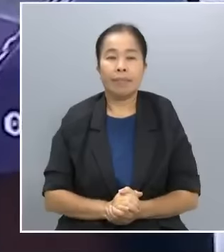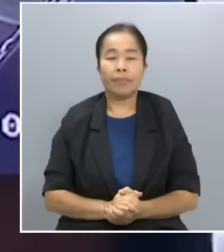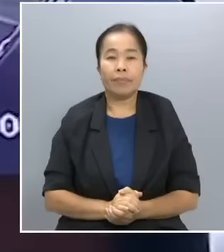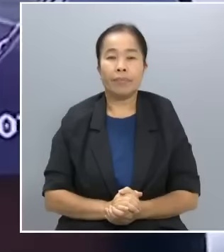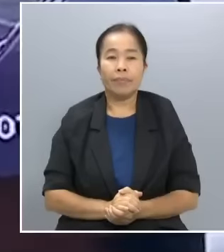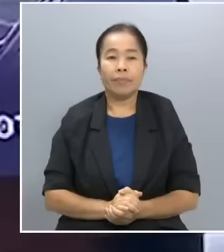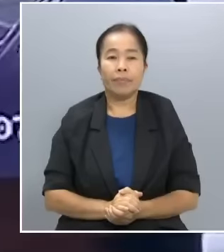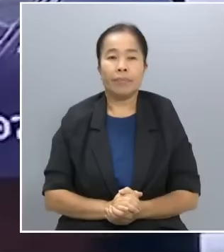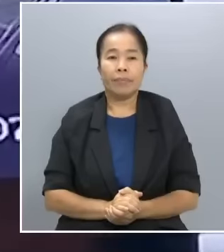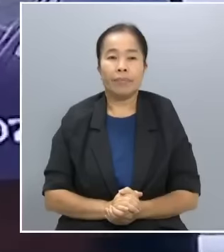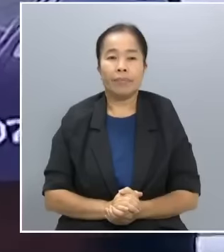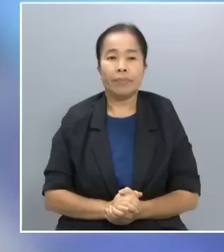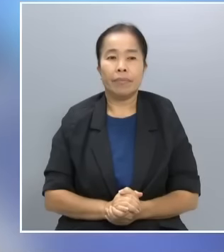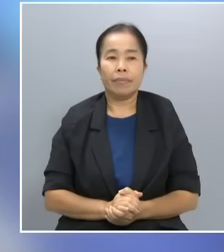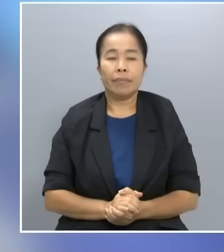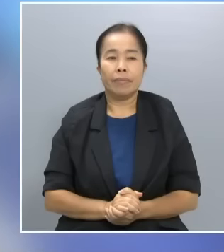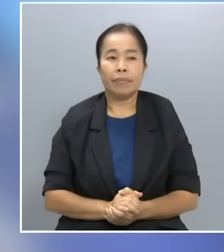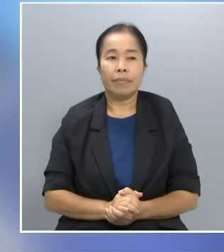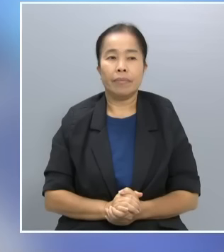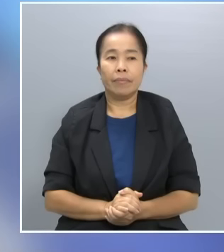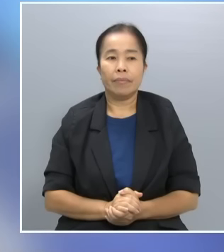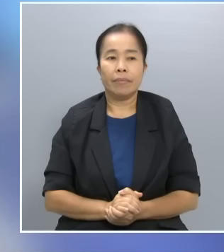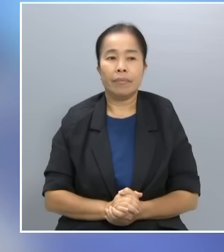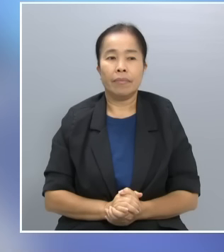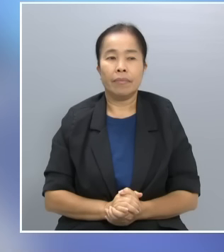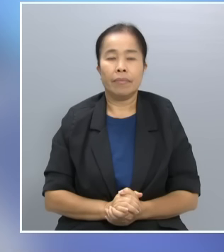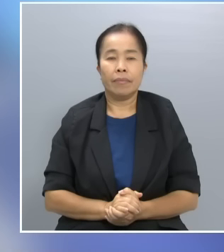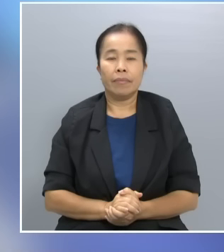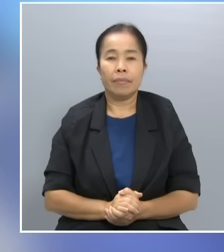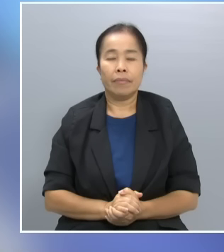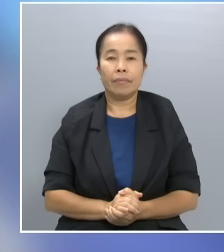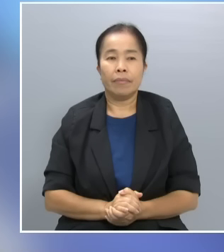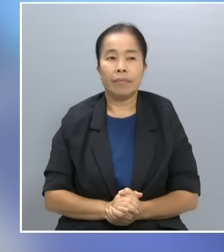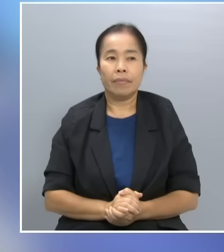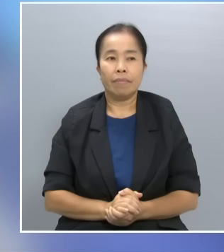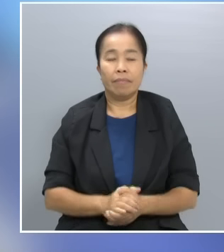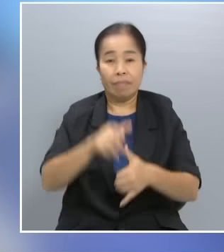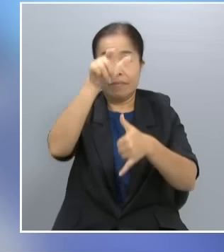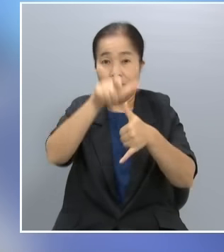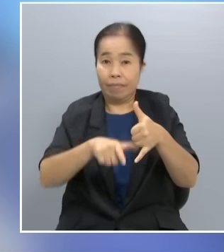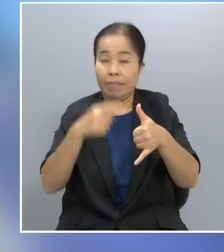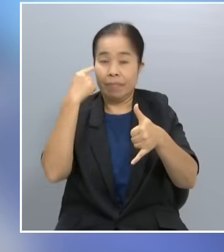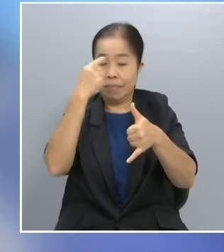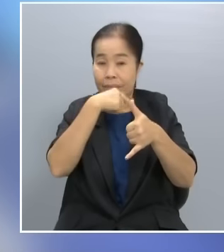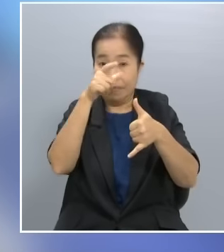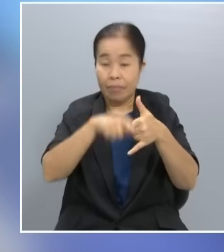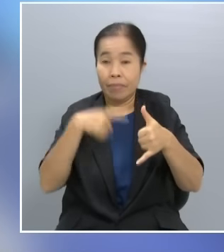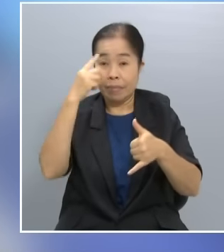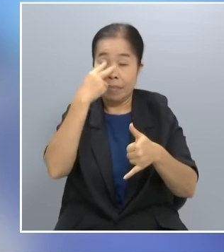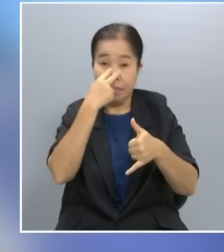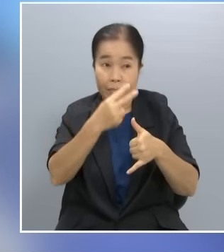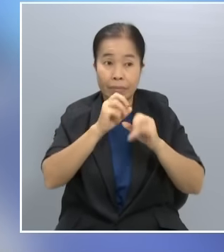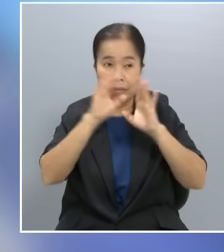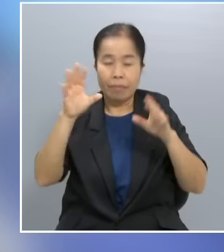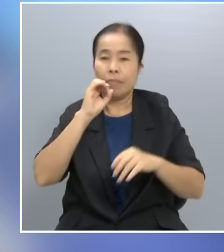นี่เอาลองฟังเสียงทางนี่คนนี้ครับผู้ชมครับใครเจอแจ้งตำรวจเลยนะฮะ น